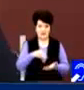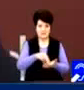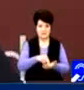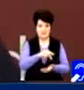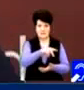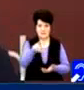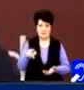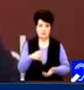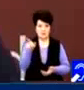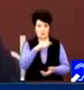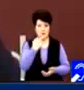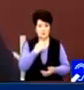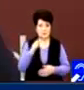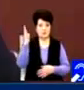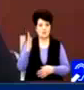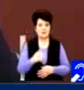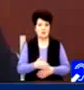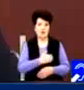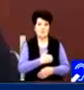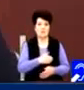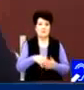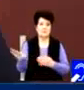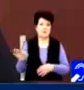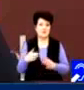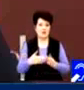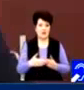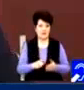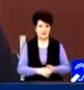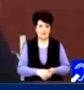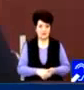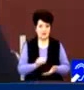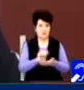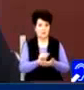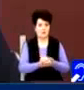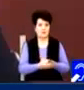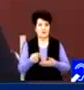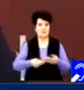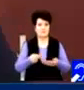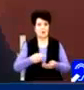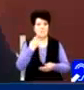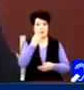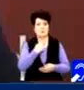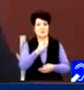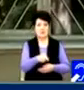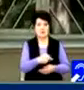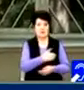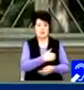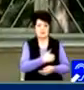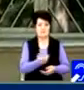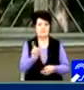acolo de bună voie toți spun că ridică mâna și spun că vor să plece acasă p că ne uităm în dosar și acolo este semnătura persoanei că el este de bună